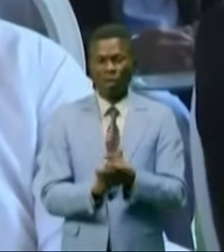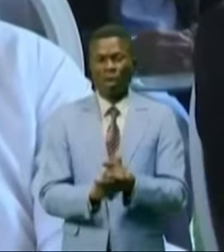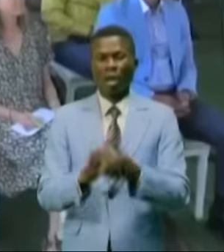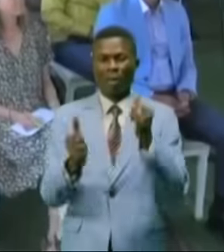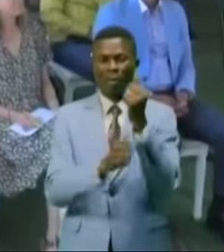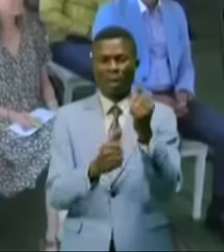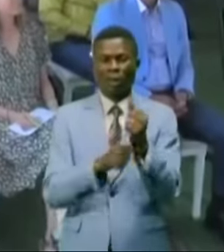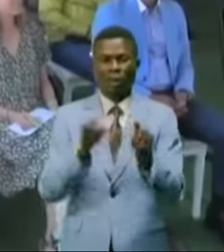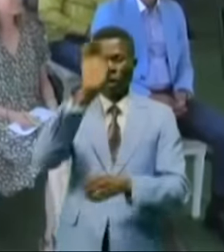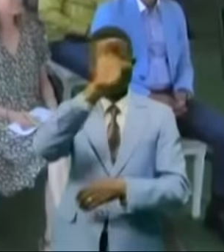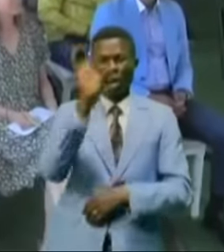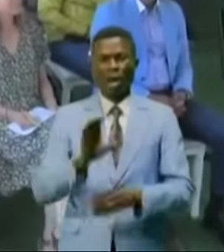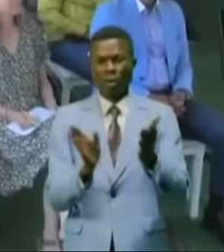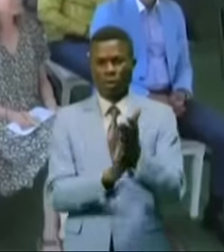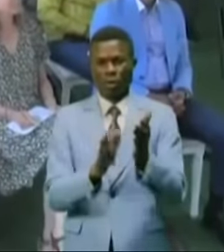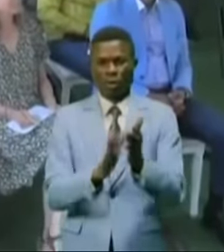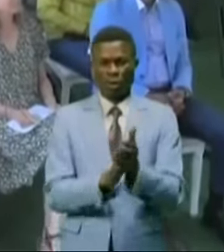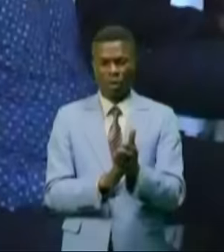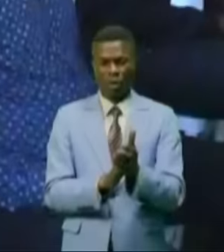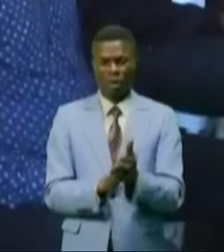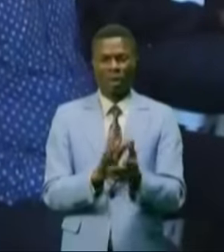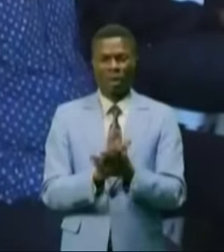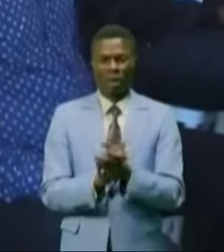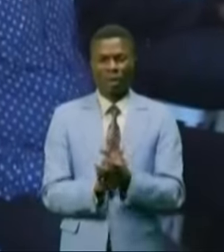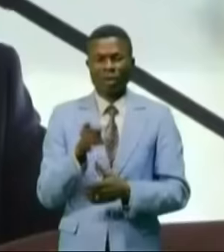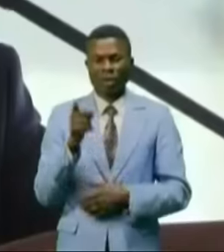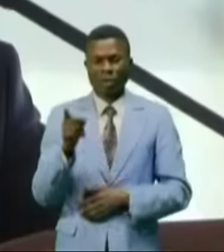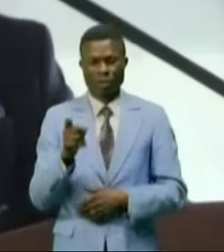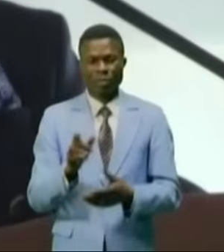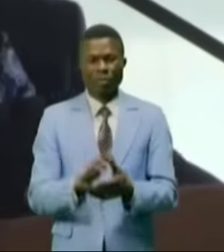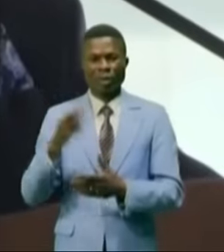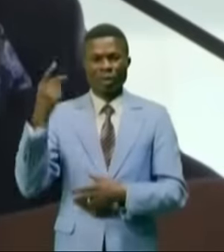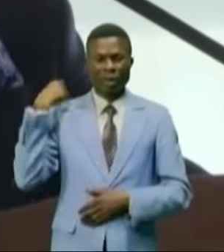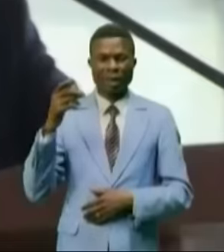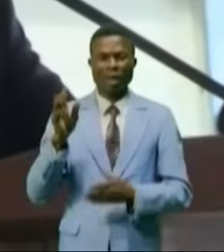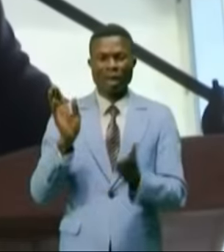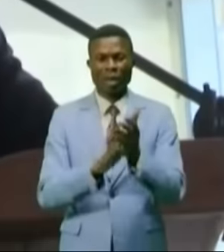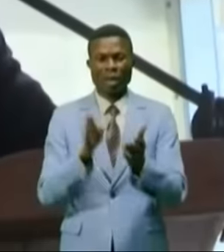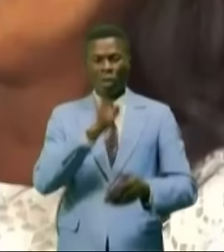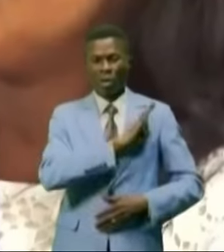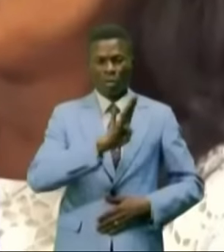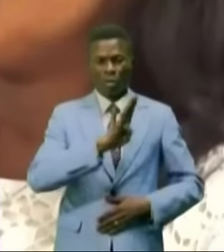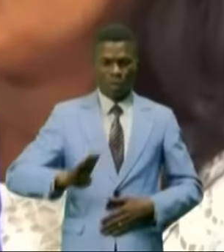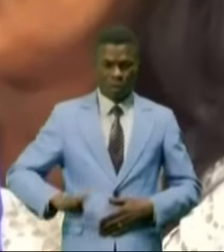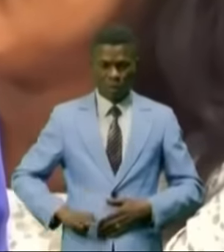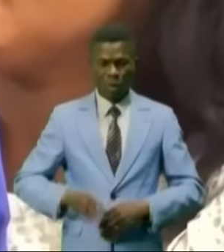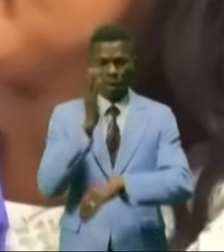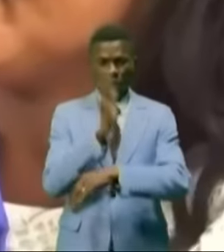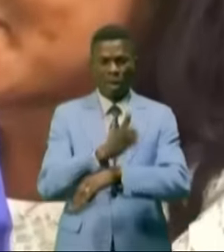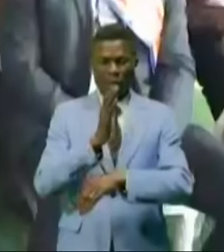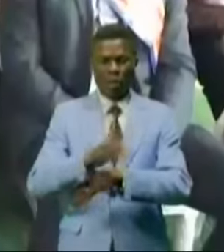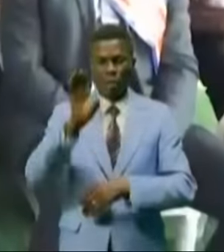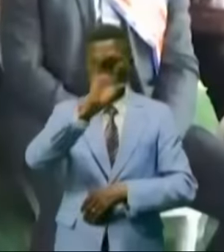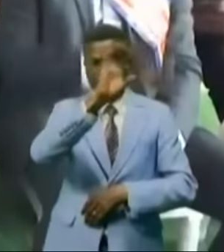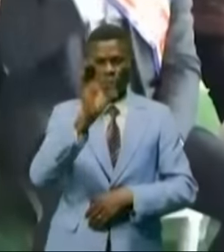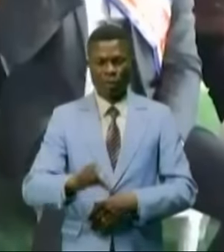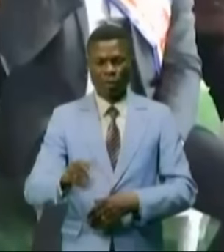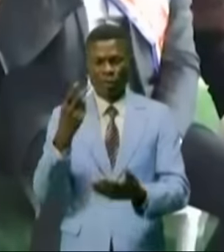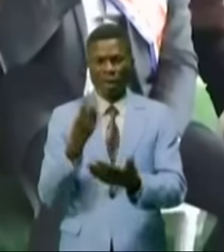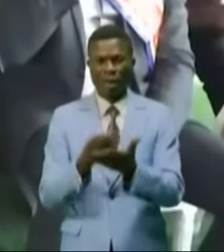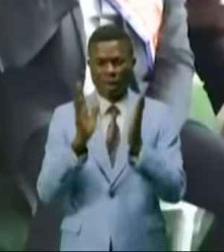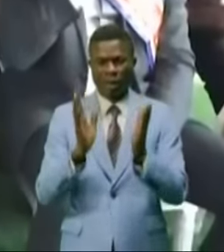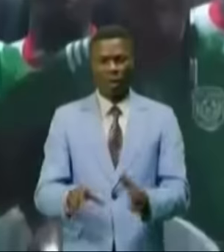commune considérée Paris, Jared Pandou, élu de Bandalungwa, bourgmestre, conseillers municipaux, sportifs